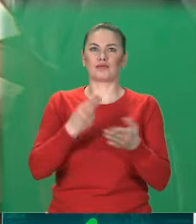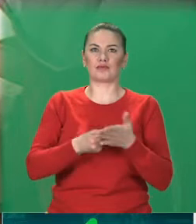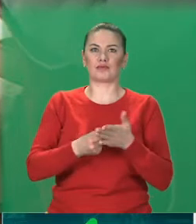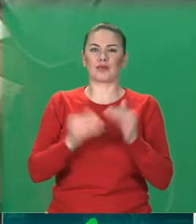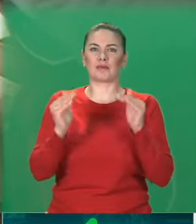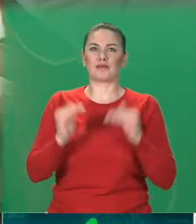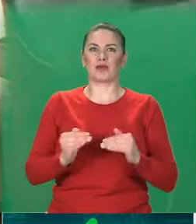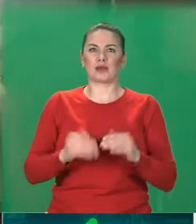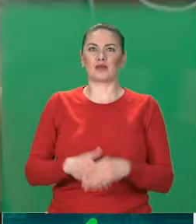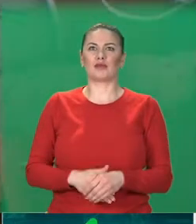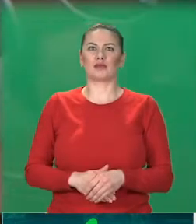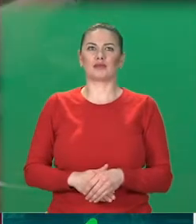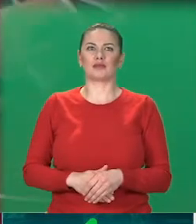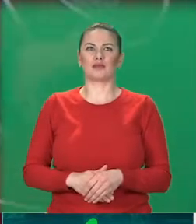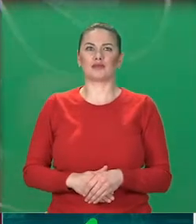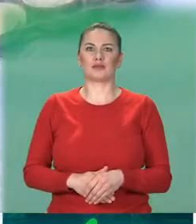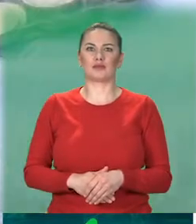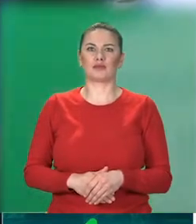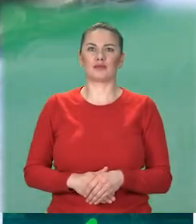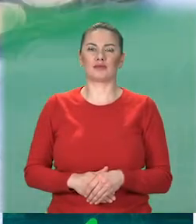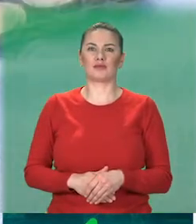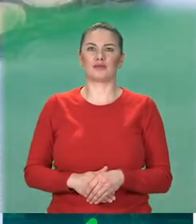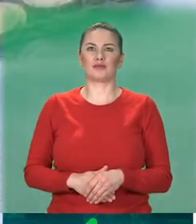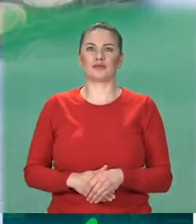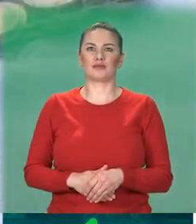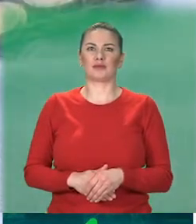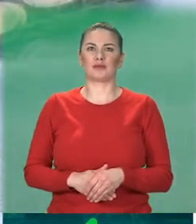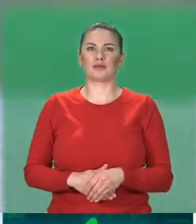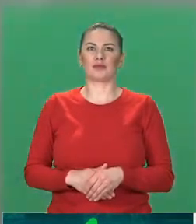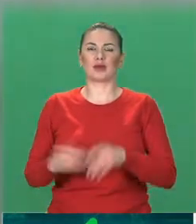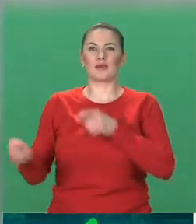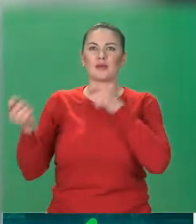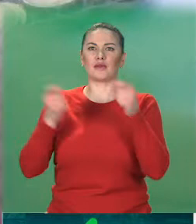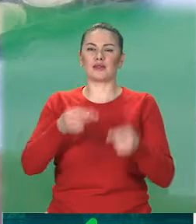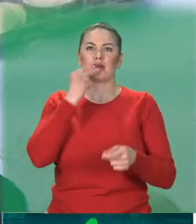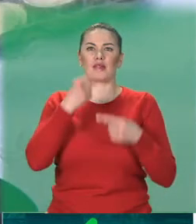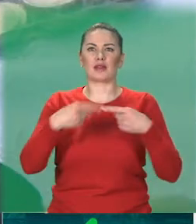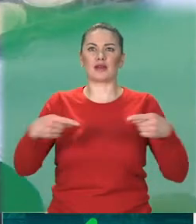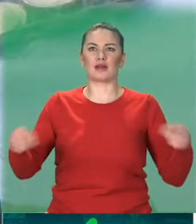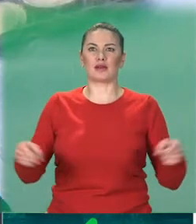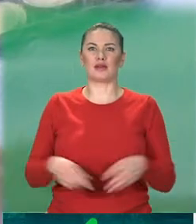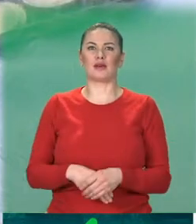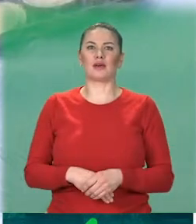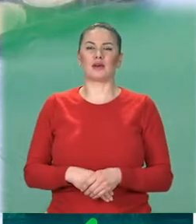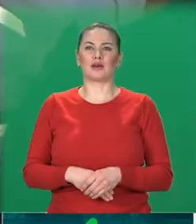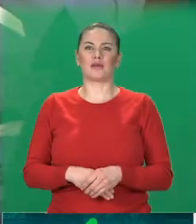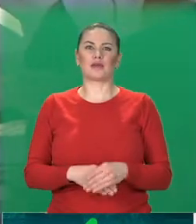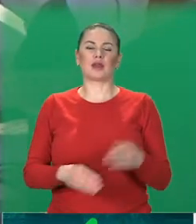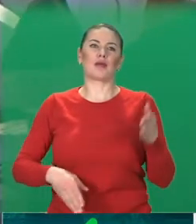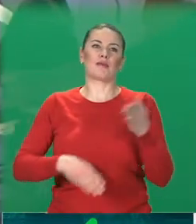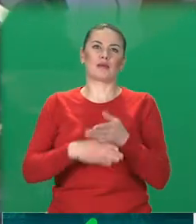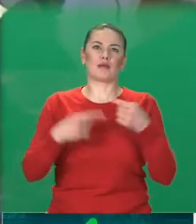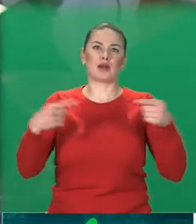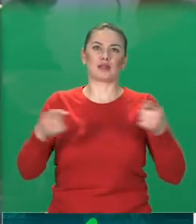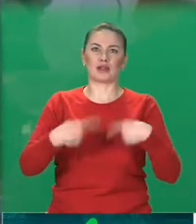приехали представители Тамаринской рыбопромышленной компании. Привезти товар в Южно-Сахалинск предприятию помогло агентство по рыболовству. Мы имеем